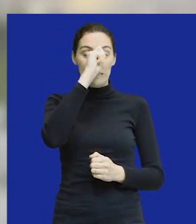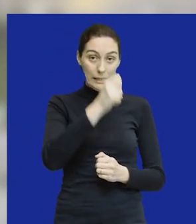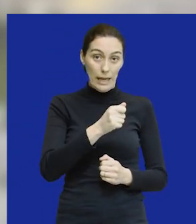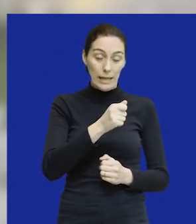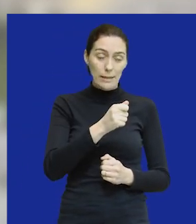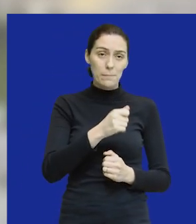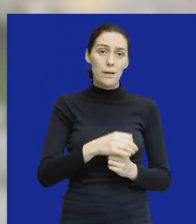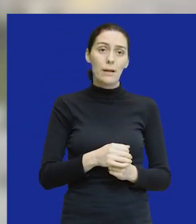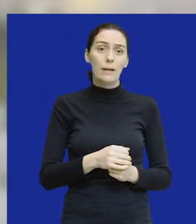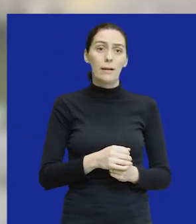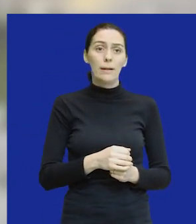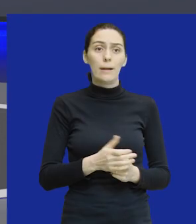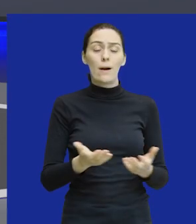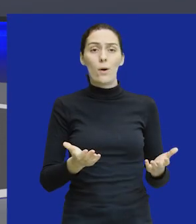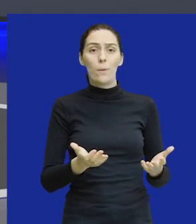Cijenim u smislu